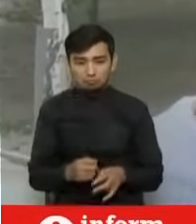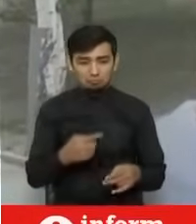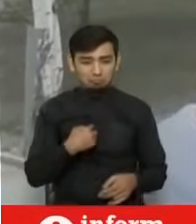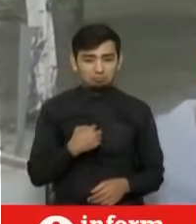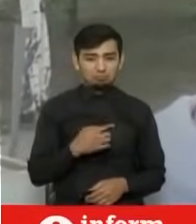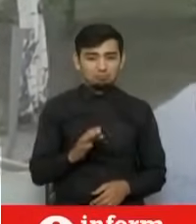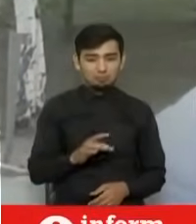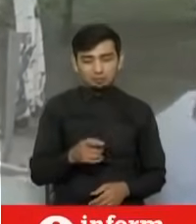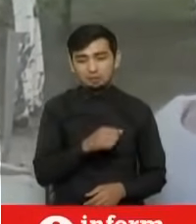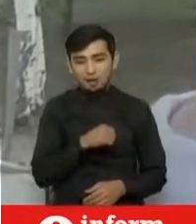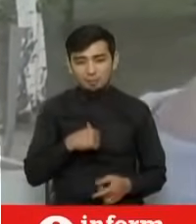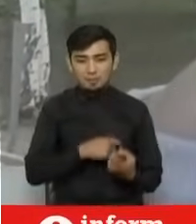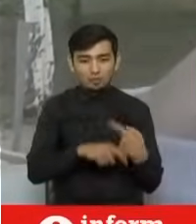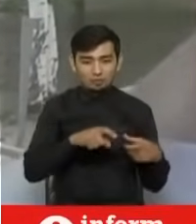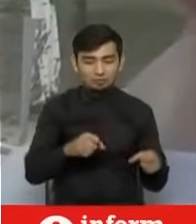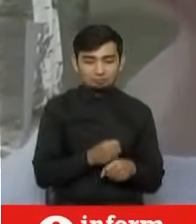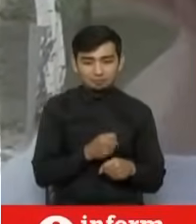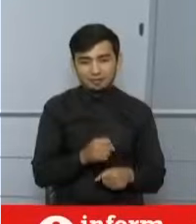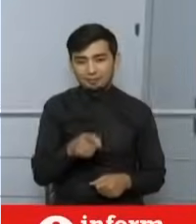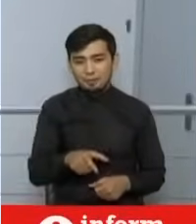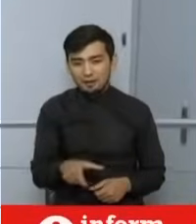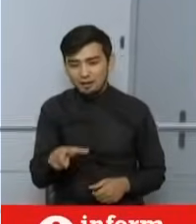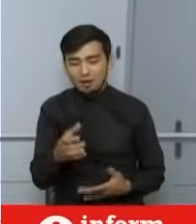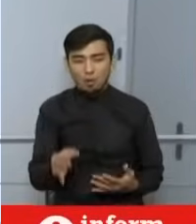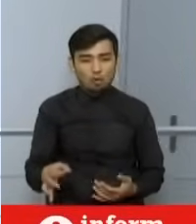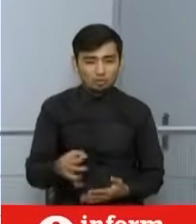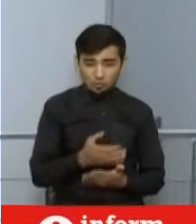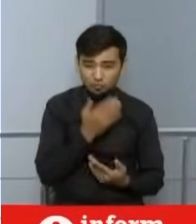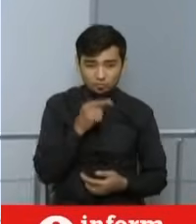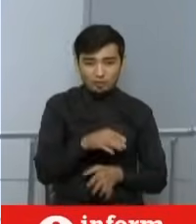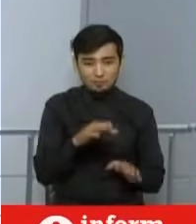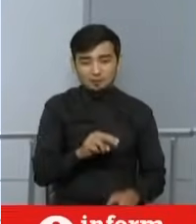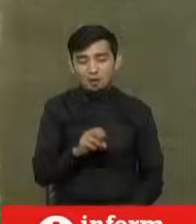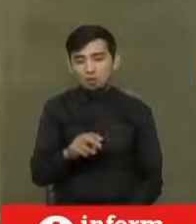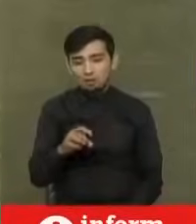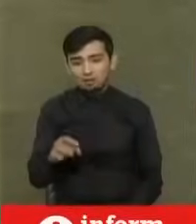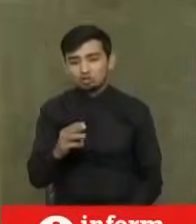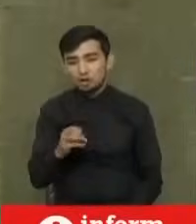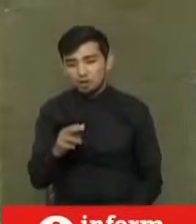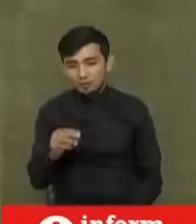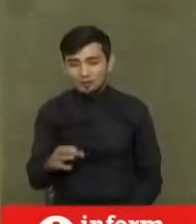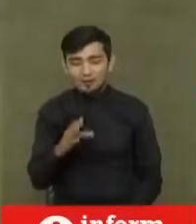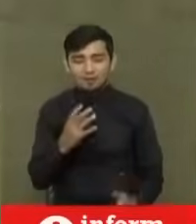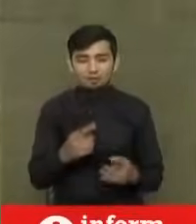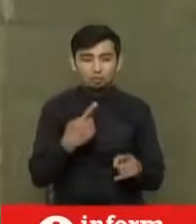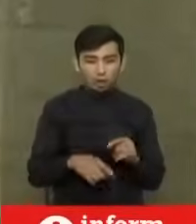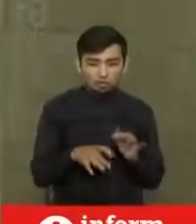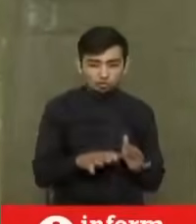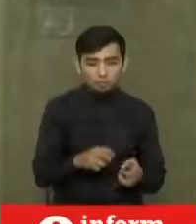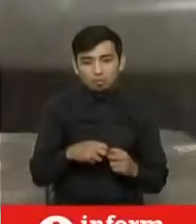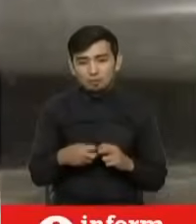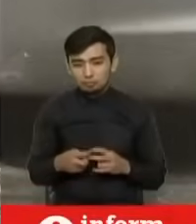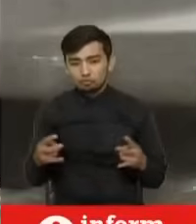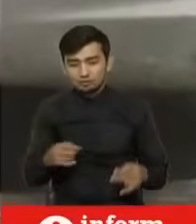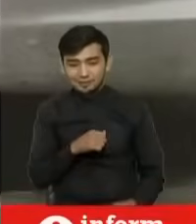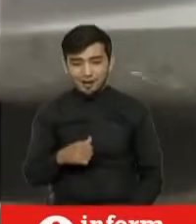в этой зоне нет рек и озёр Официально нет водоохранных полос говорит Даурен шакенов Так что обустраивать дренаж или искать другое решение проблемы